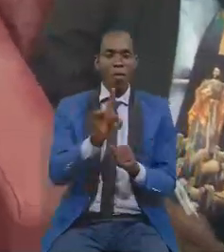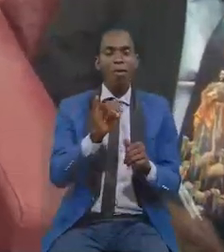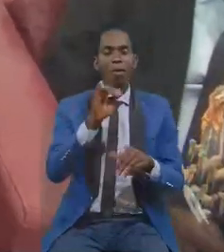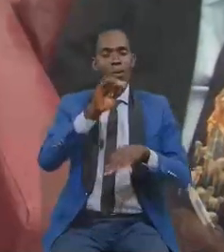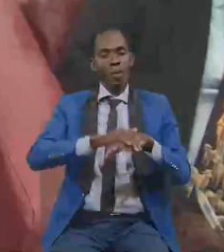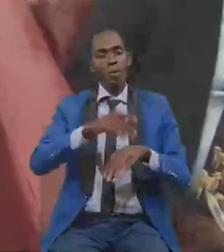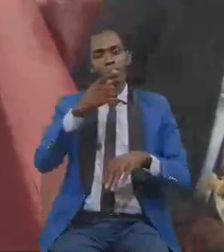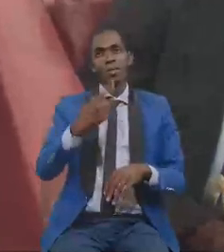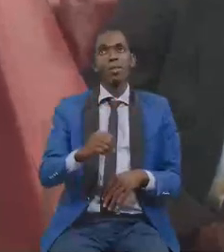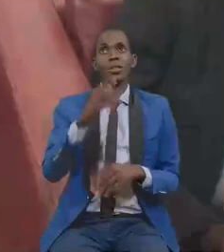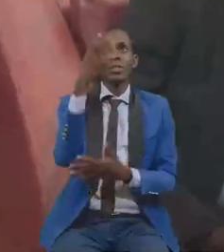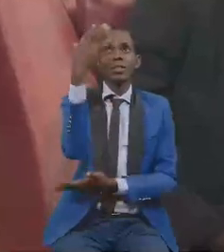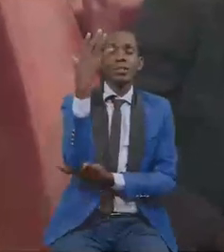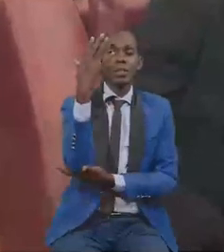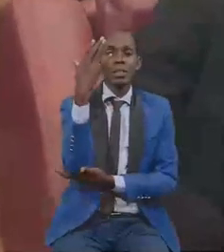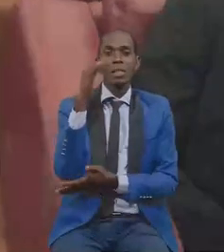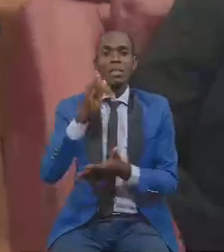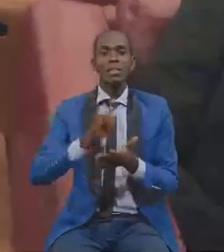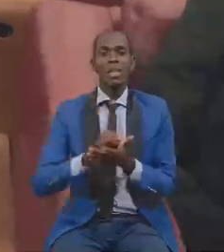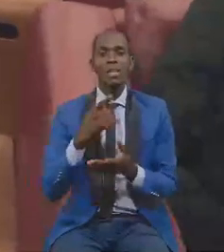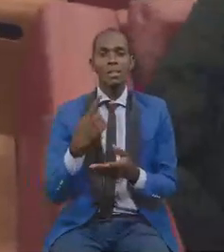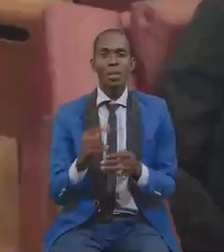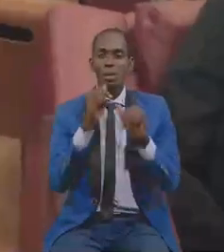maudit est quiconque est pendu au bois,